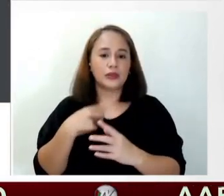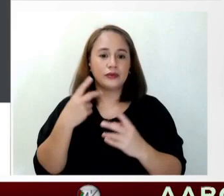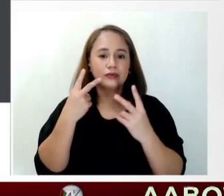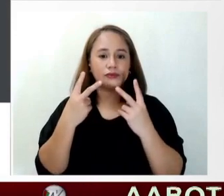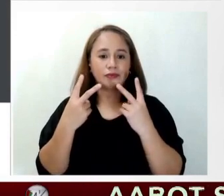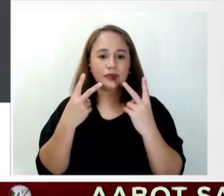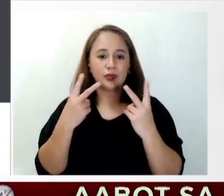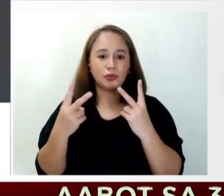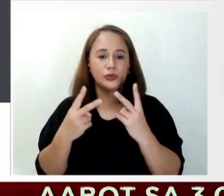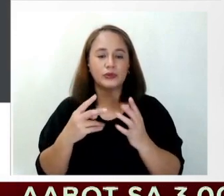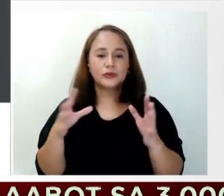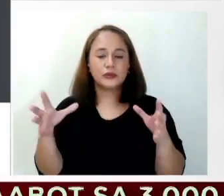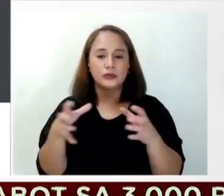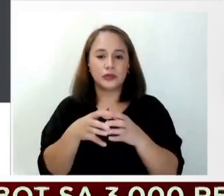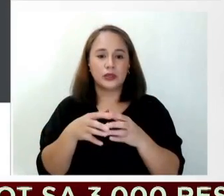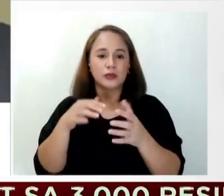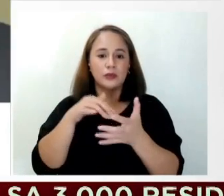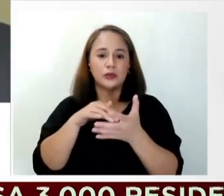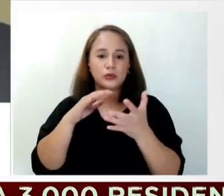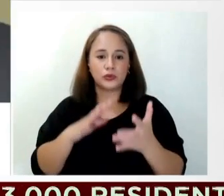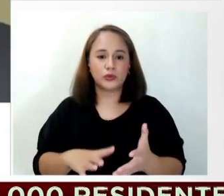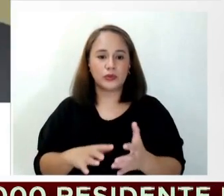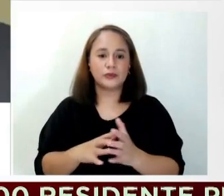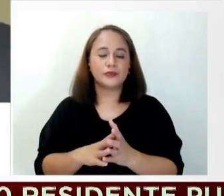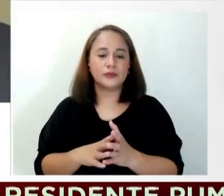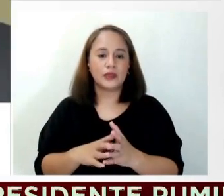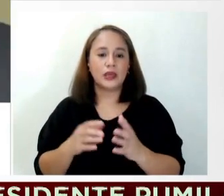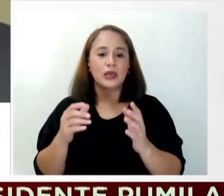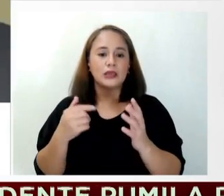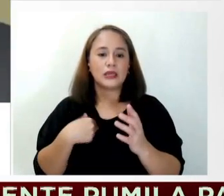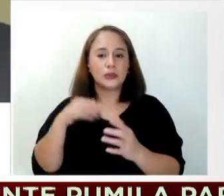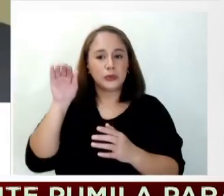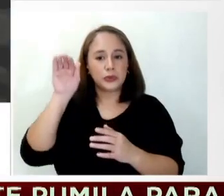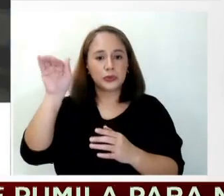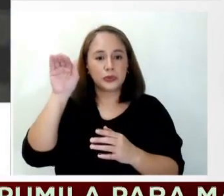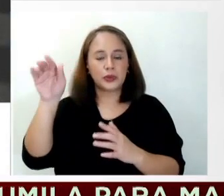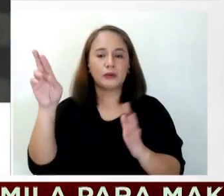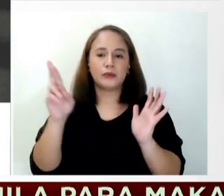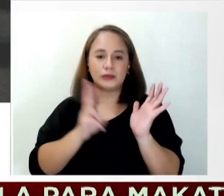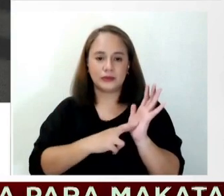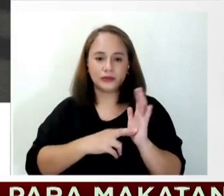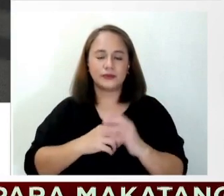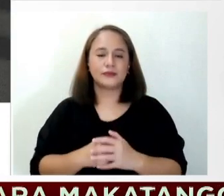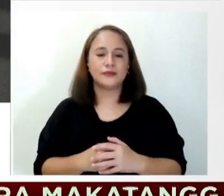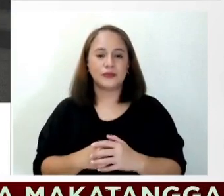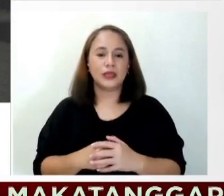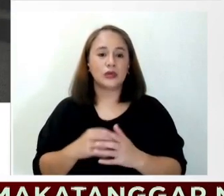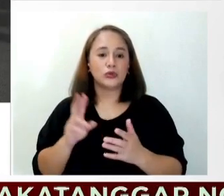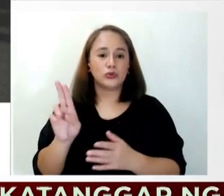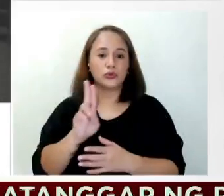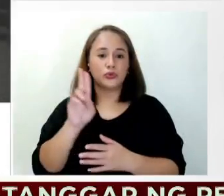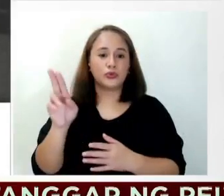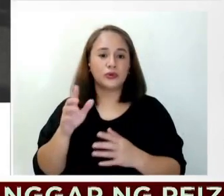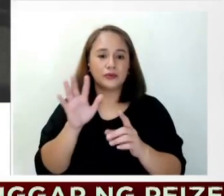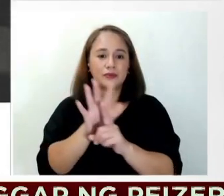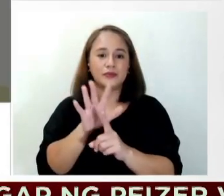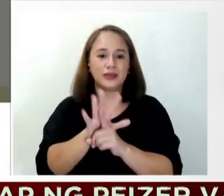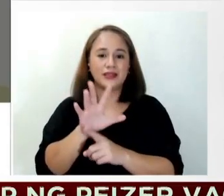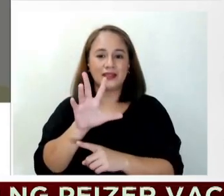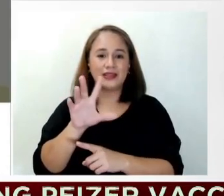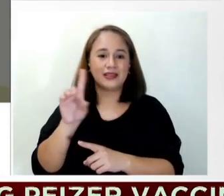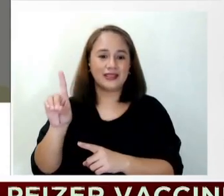ang binuo ng mga estudyanteng bayan patroller na nananawagang magparehistro. Gamit ang isang sikat na 3D online